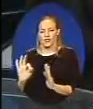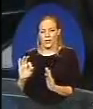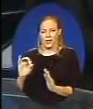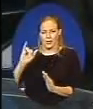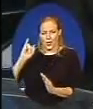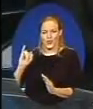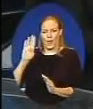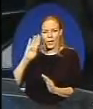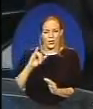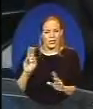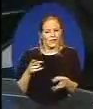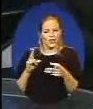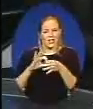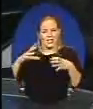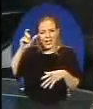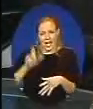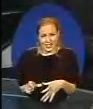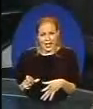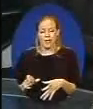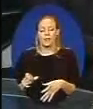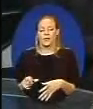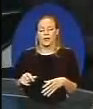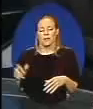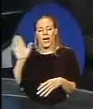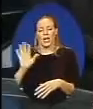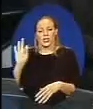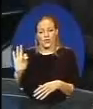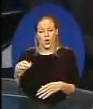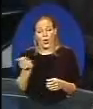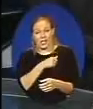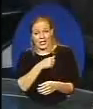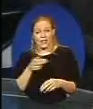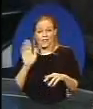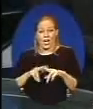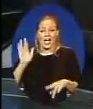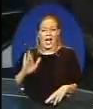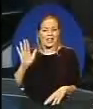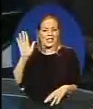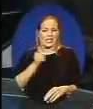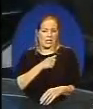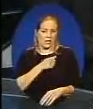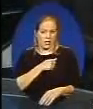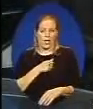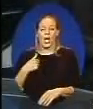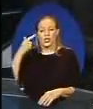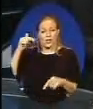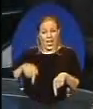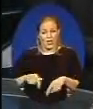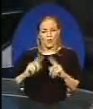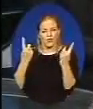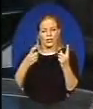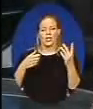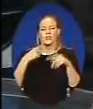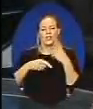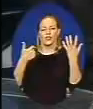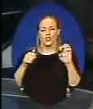שלו והרקע הדתי והאנטי דתי אחר כך. אני חושב בעצם, אבל היום זה שונה. זאת אומרת, 67, גם כל התמונת